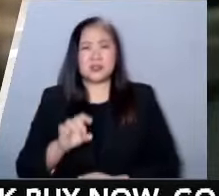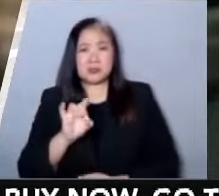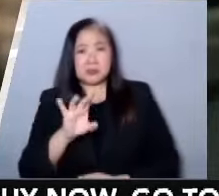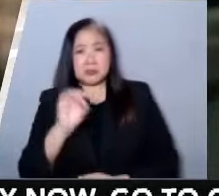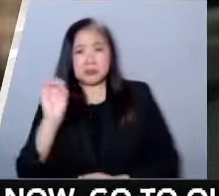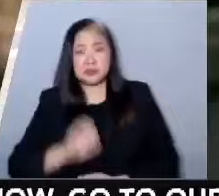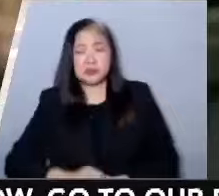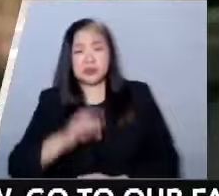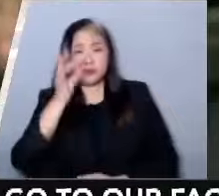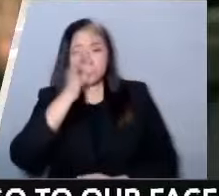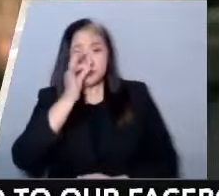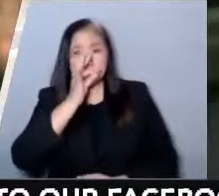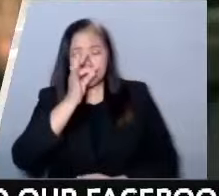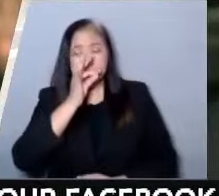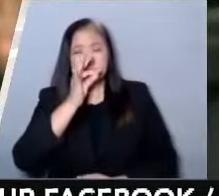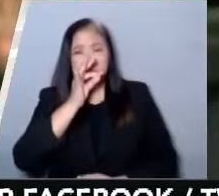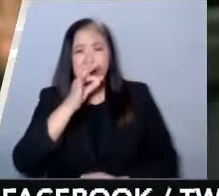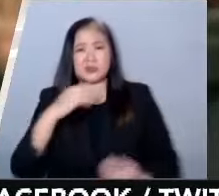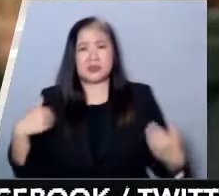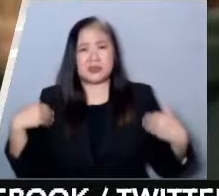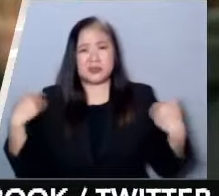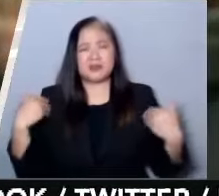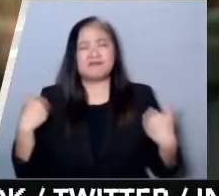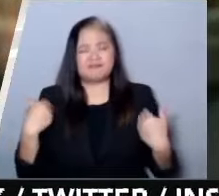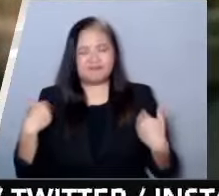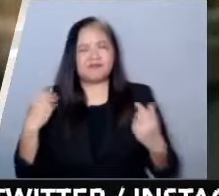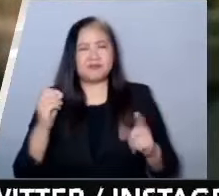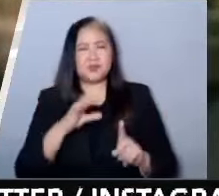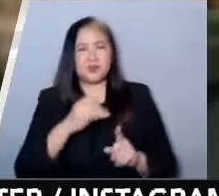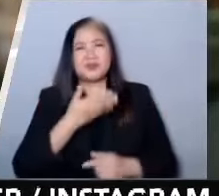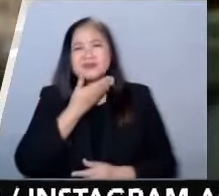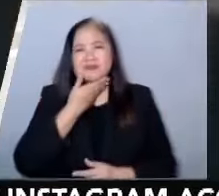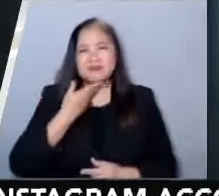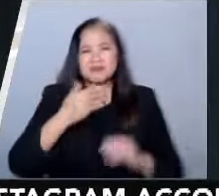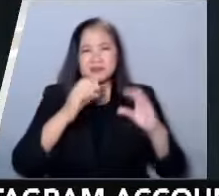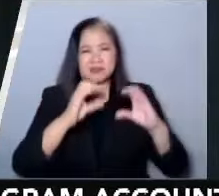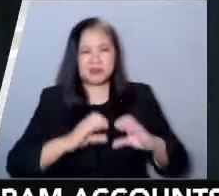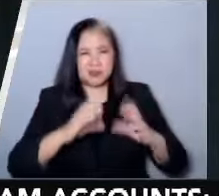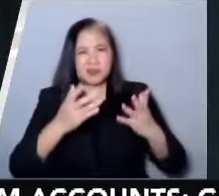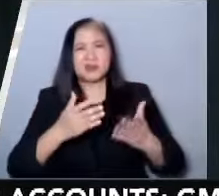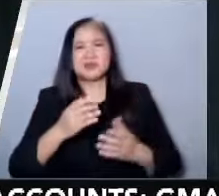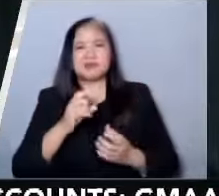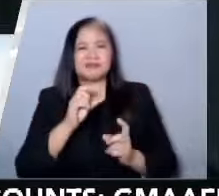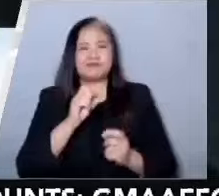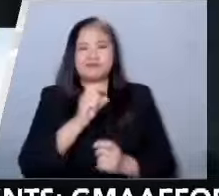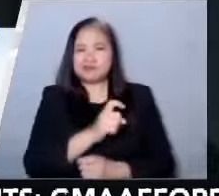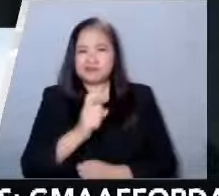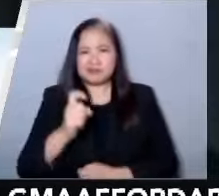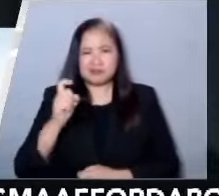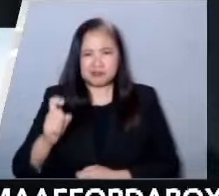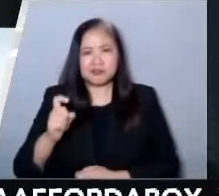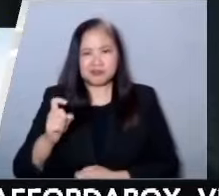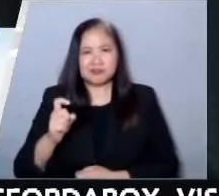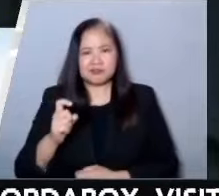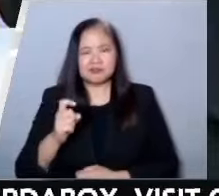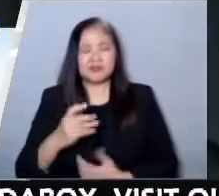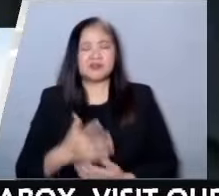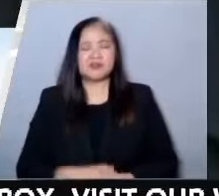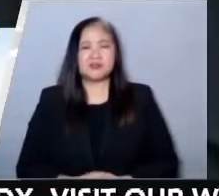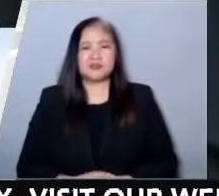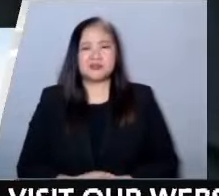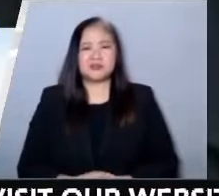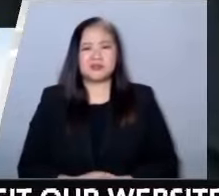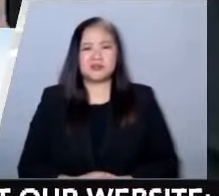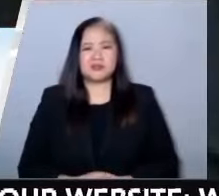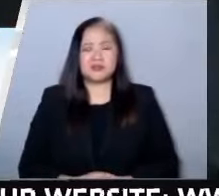ang Exposed na sa pornographic and sexually explicit content ang ating mga parents at the same time The Parents